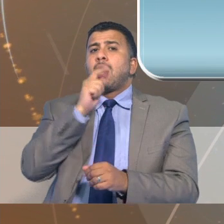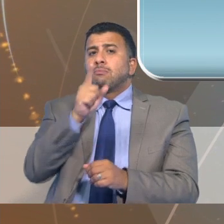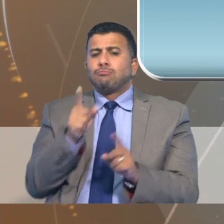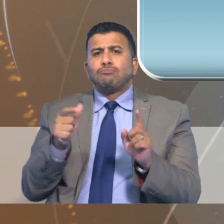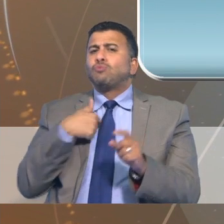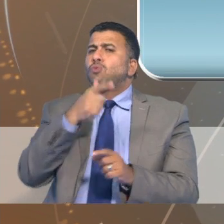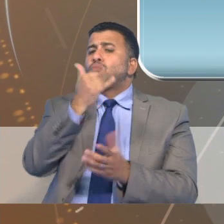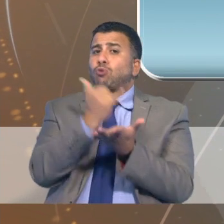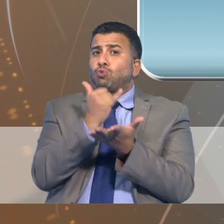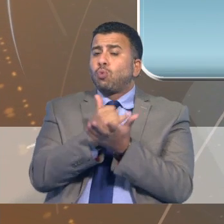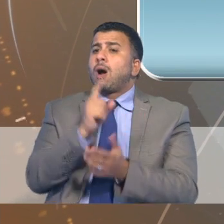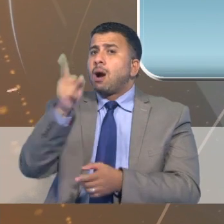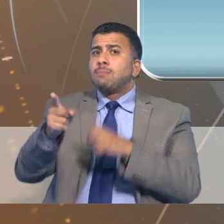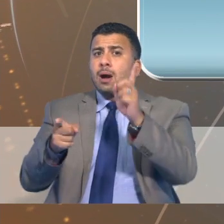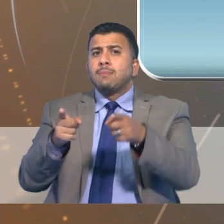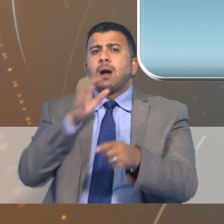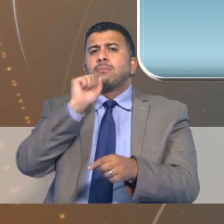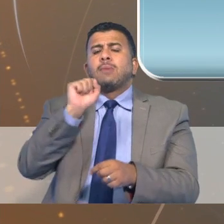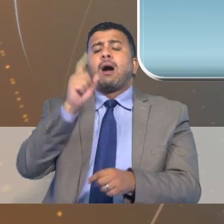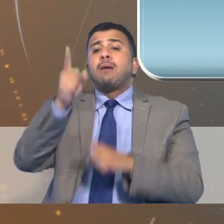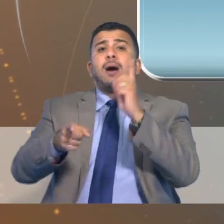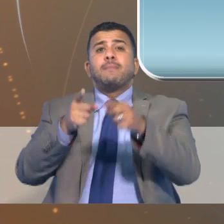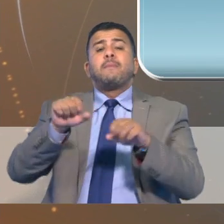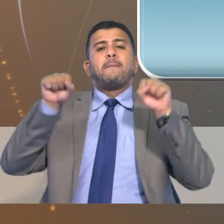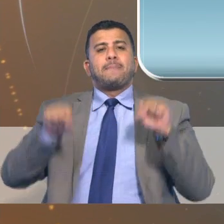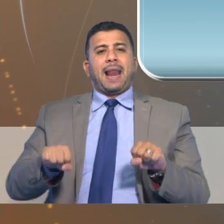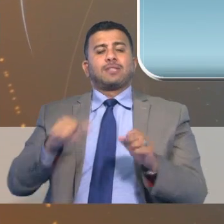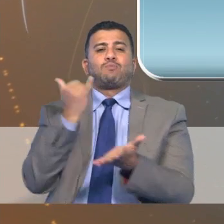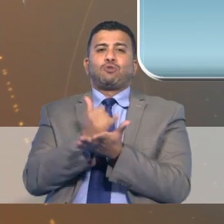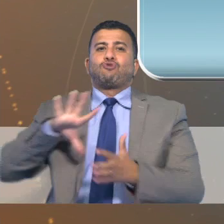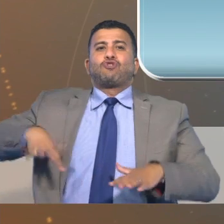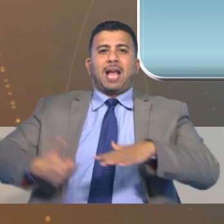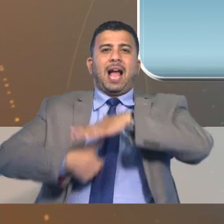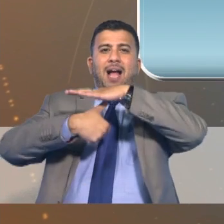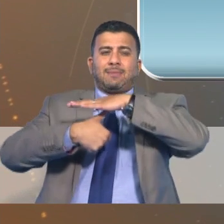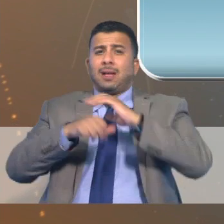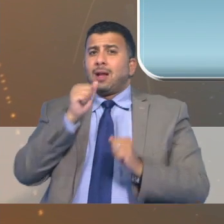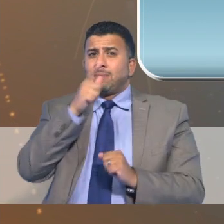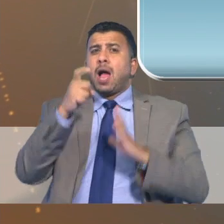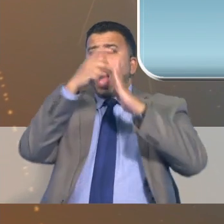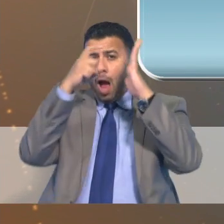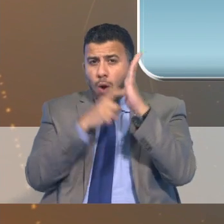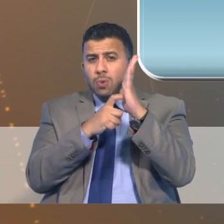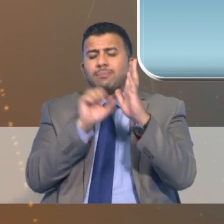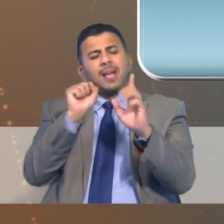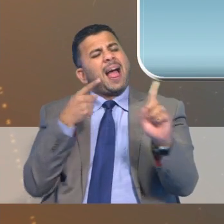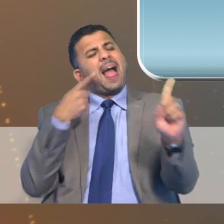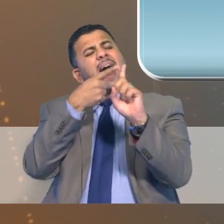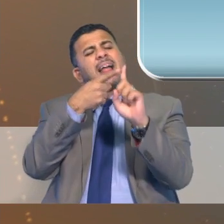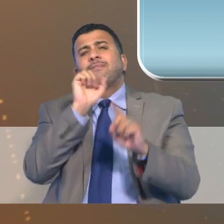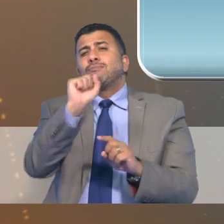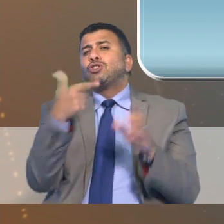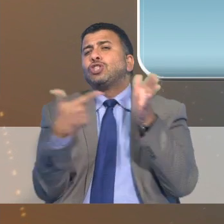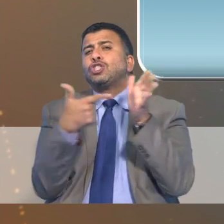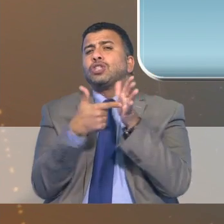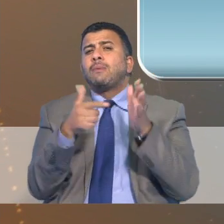غيره من أعضاء المجلس في كل أو بعض صلاحياته في المجلس. ووفقا للقانون تهدف الجامعة إلى تحقيق ما